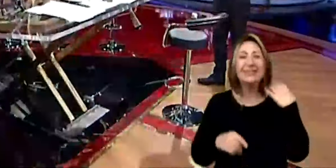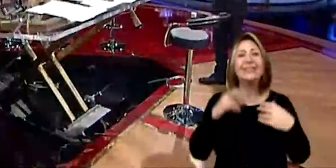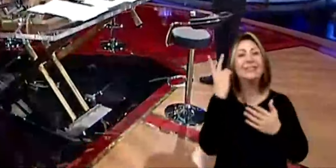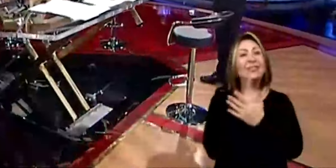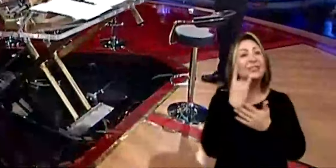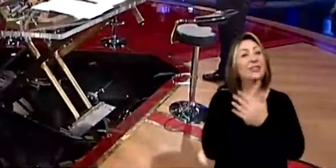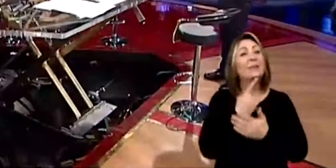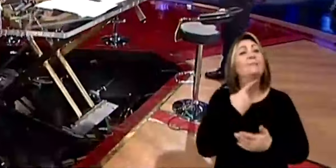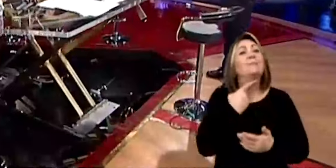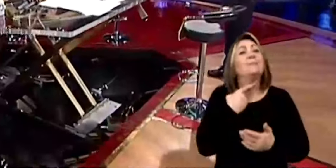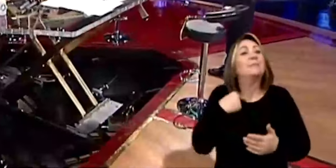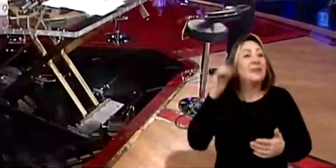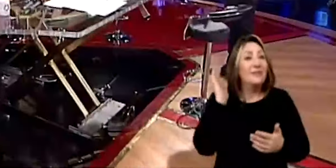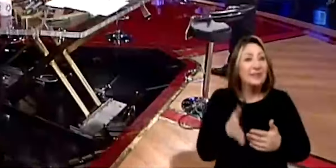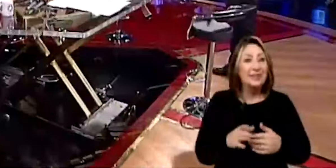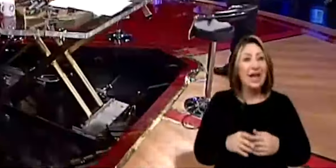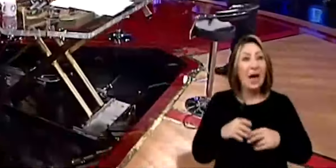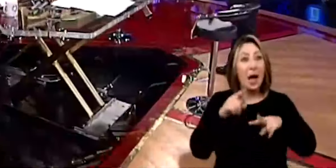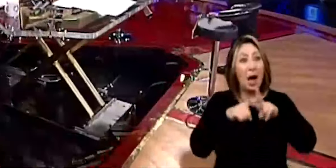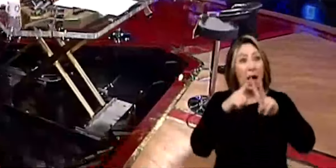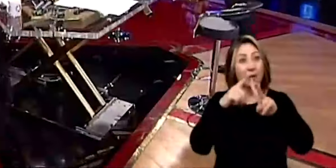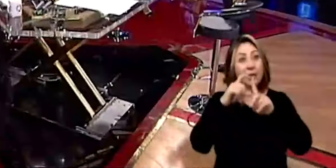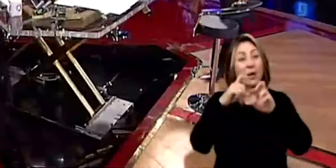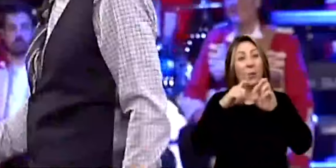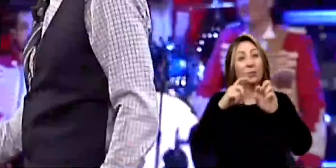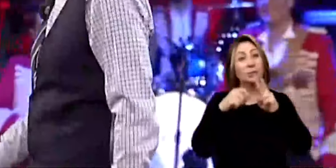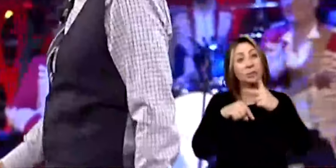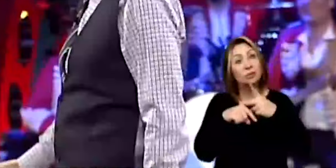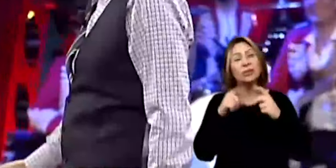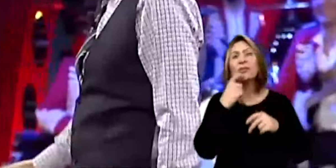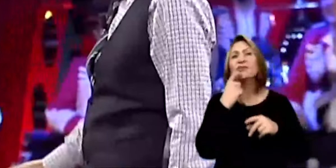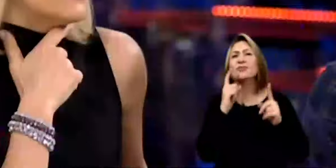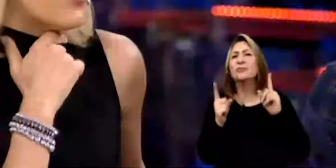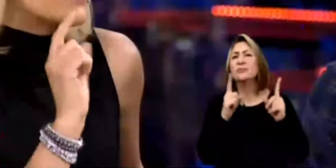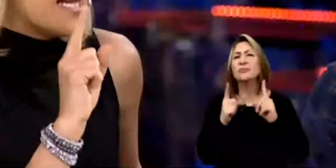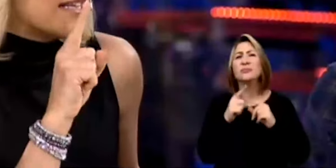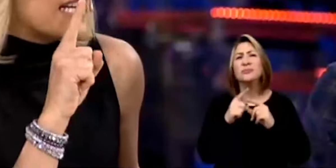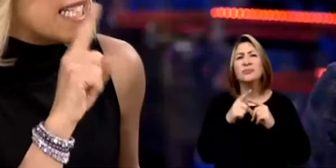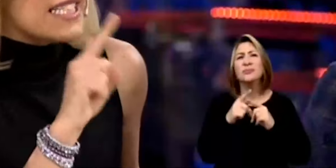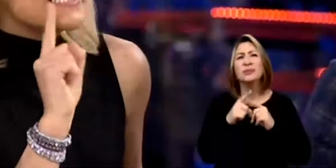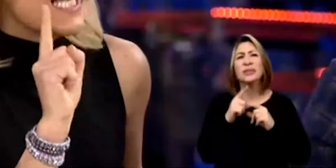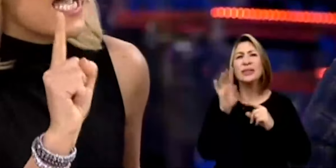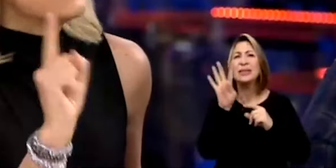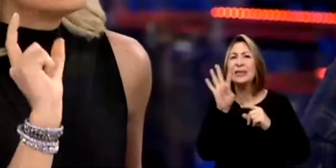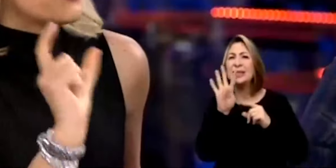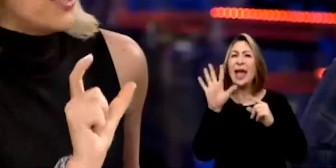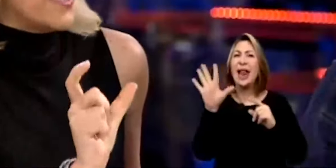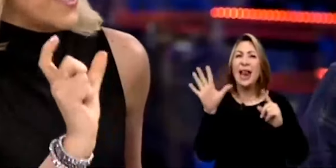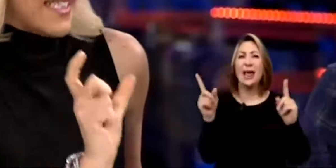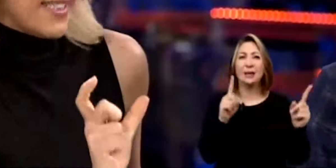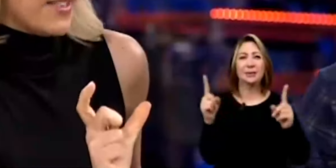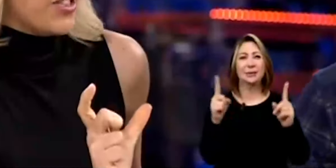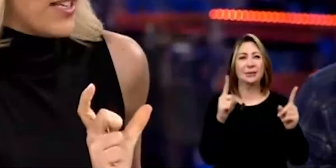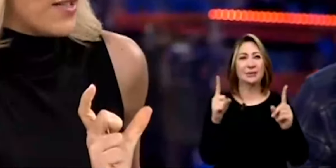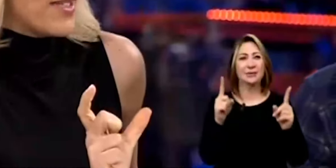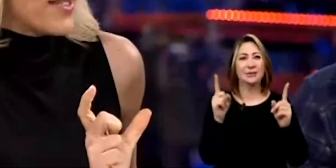cinsellik isteği olur. Andropozda. Evet, andropoz dönemi. Kaç yaşlarındadır hocam andropoz? Özellikle 40 ila 50 yaş